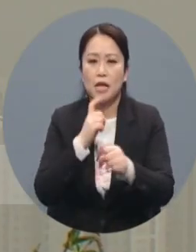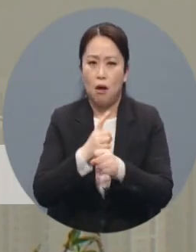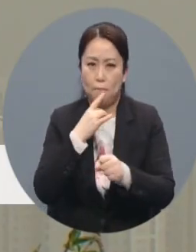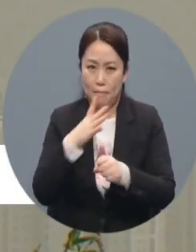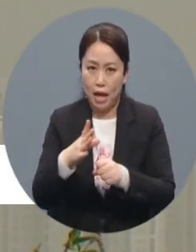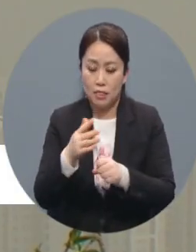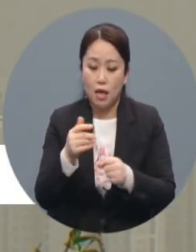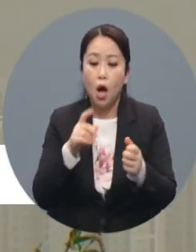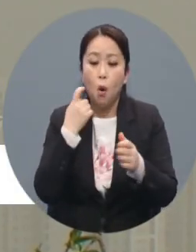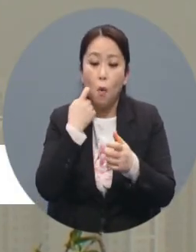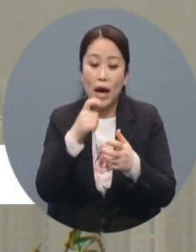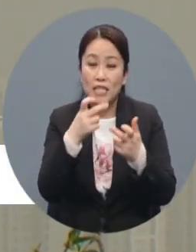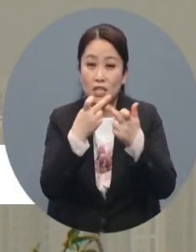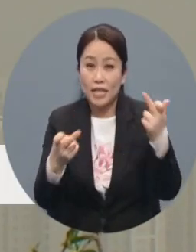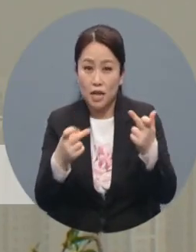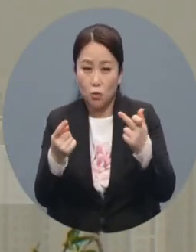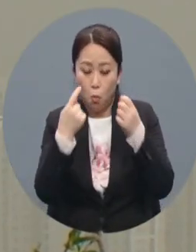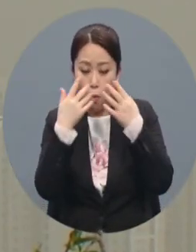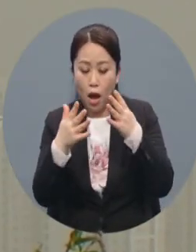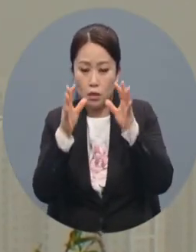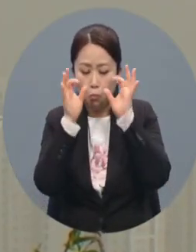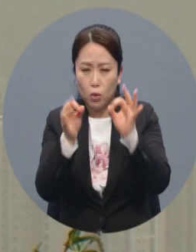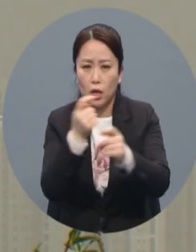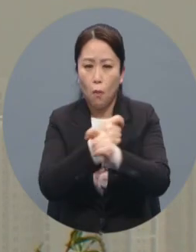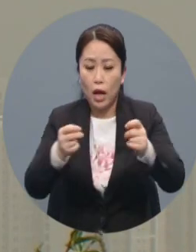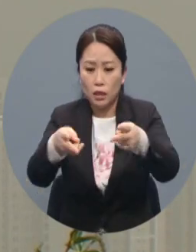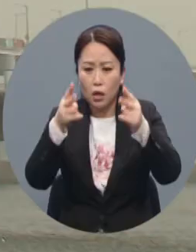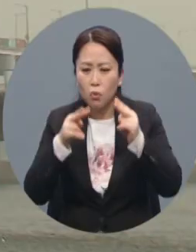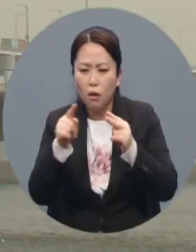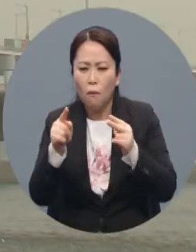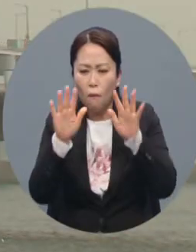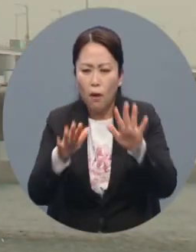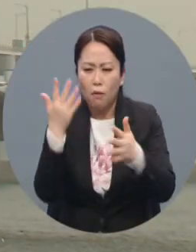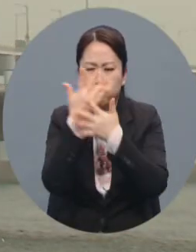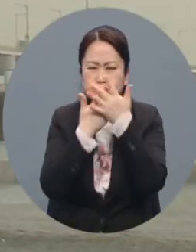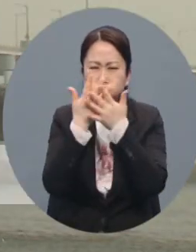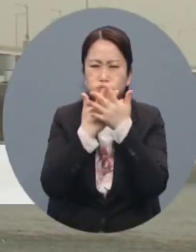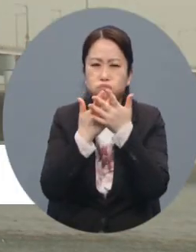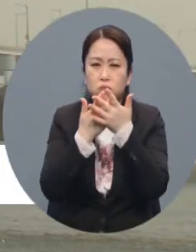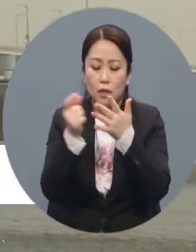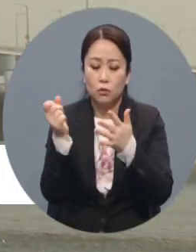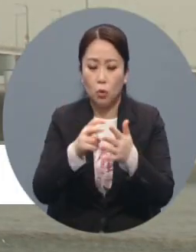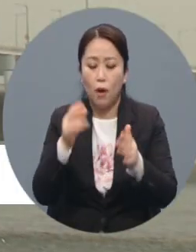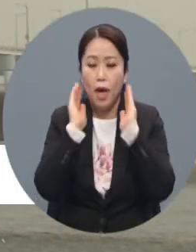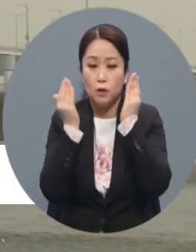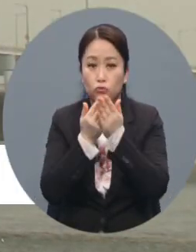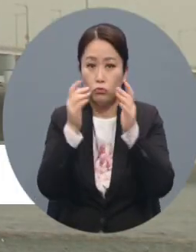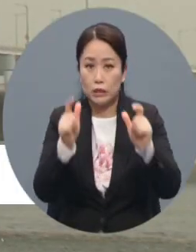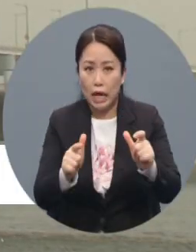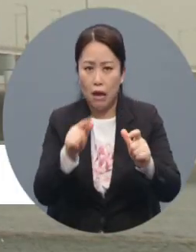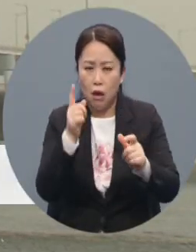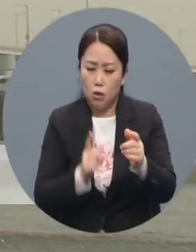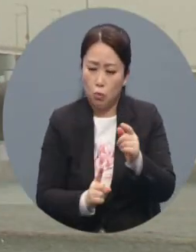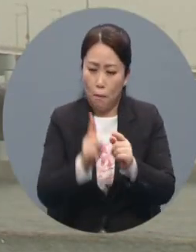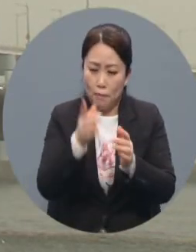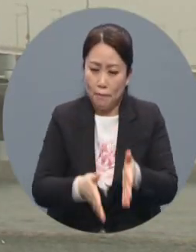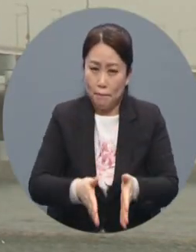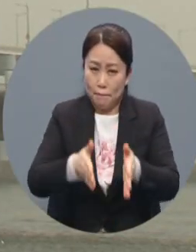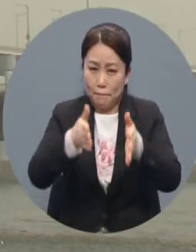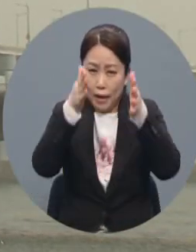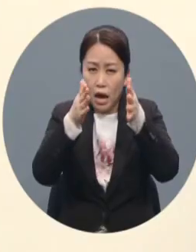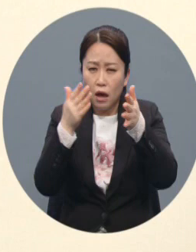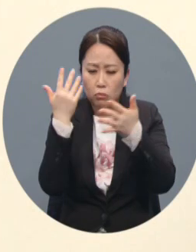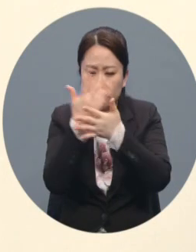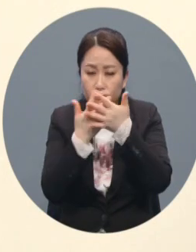보이던 광안대교가 오늘은 윤곽도 제대로 안 보입니다. 해운대 초고층 건물들도 미세먼지에